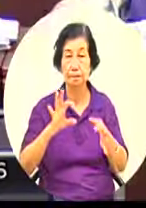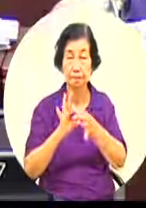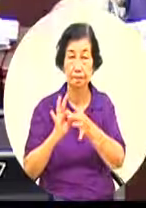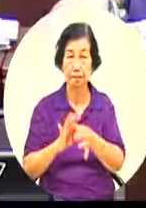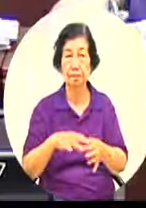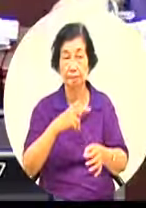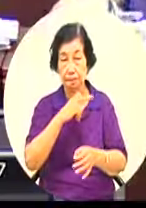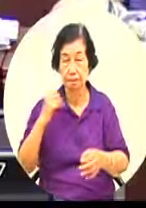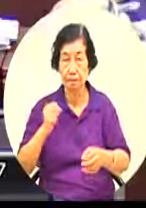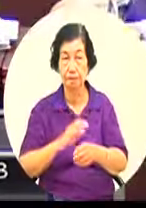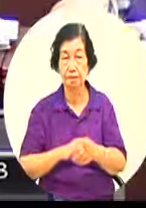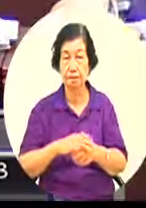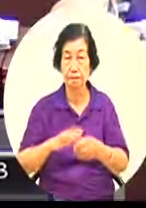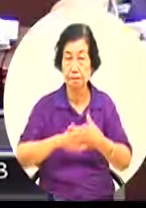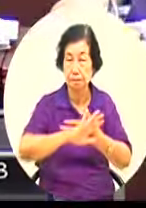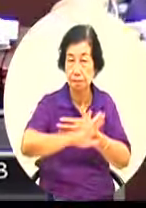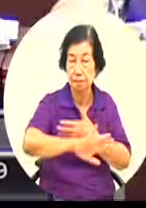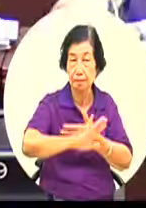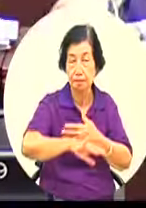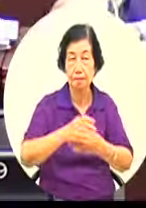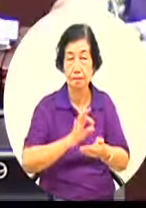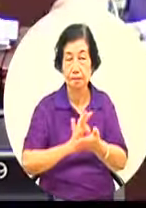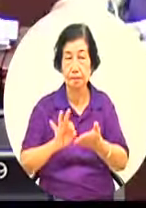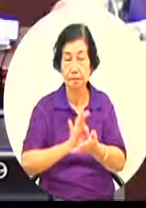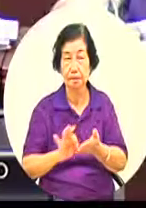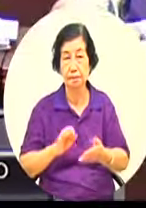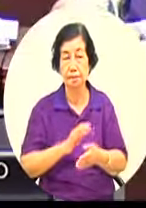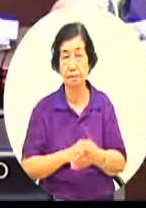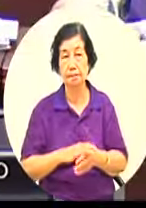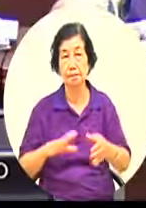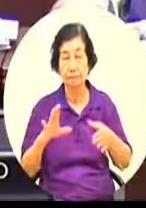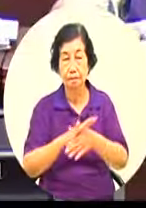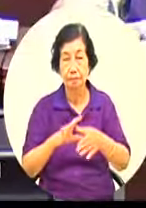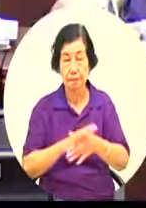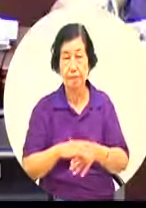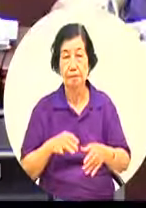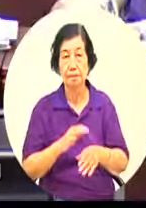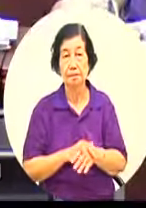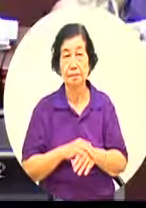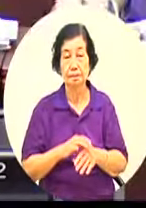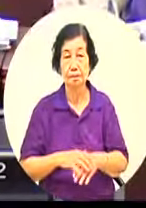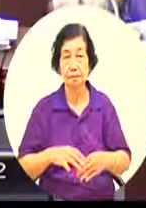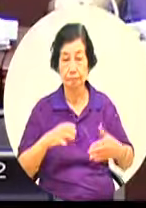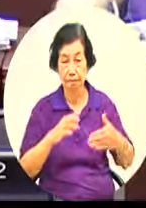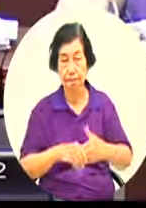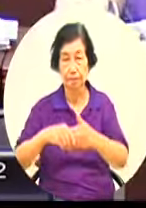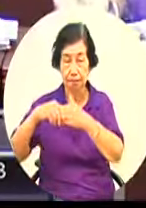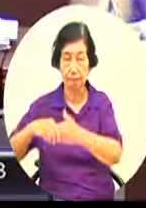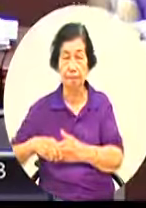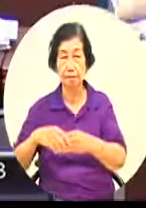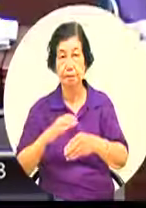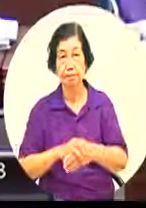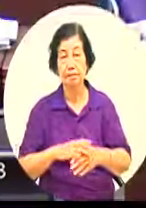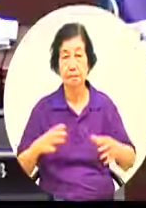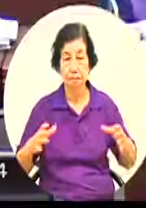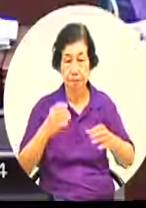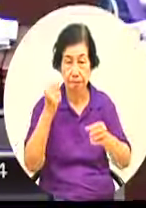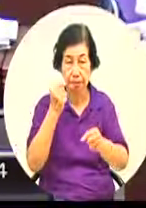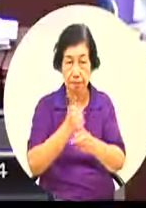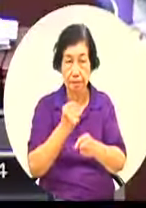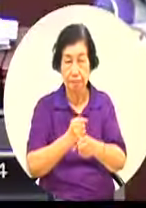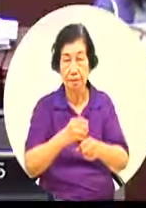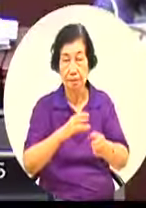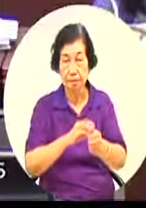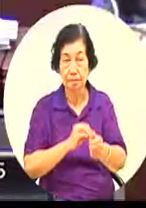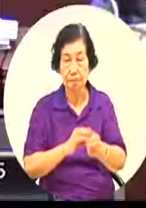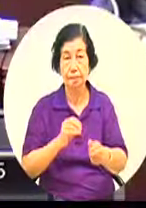或者应用外语学习的学生，他如果跟我们做成这个叫做携手或者办学计划，其实是非常好的。我们会来进行